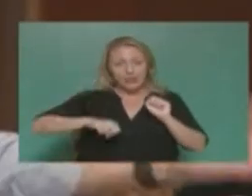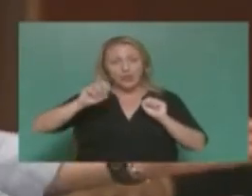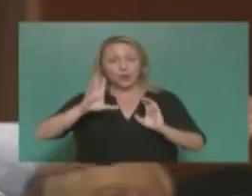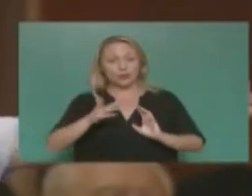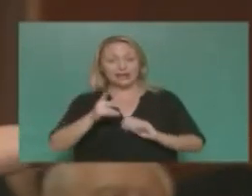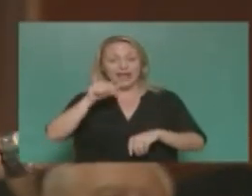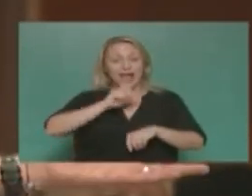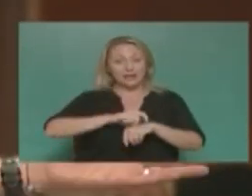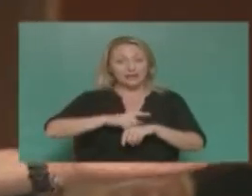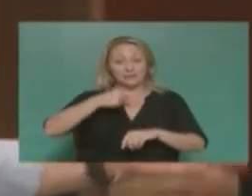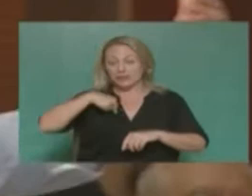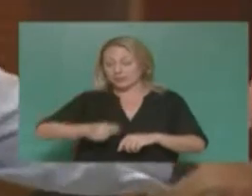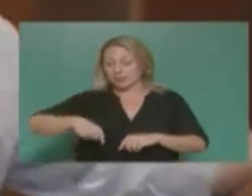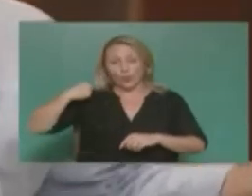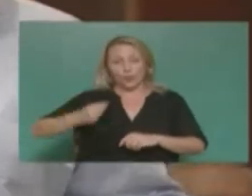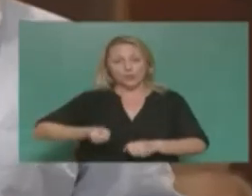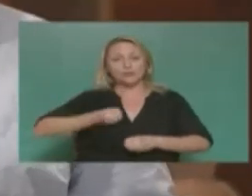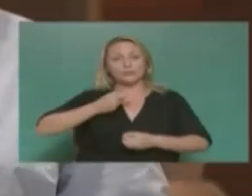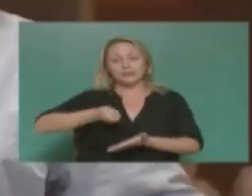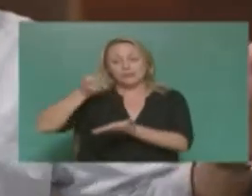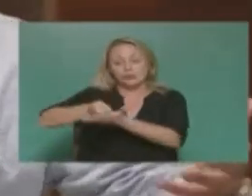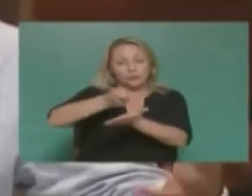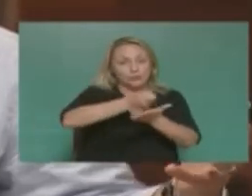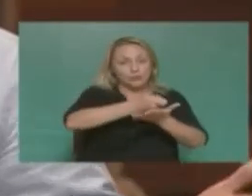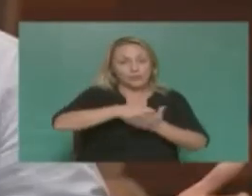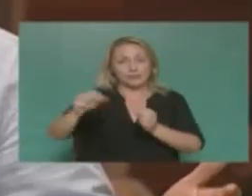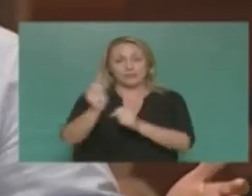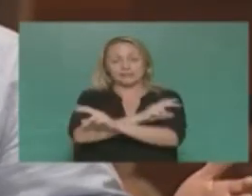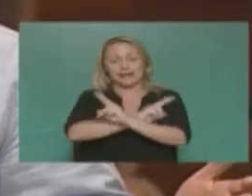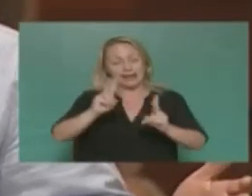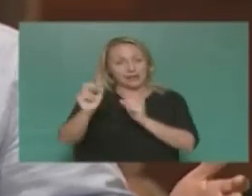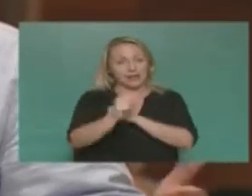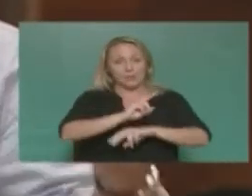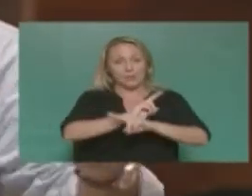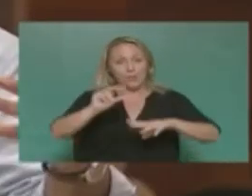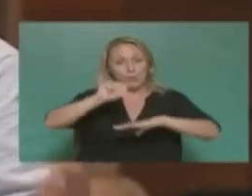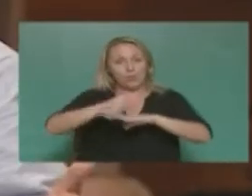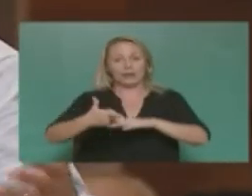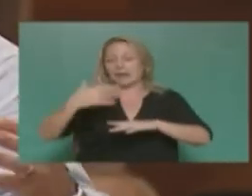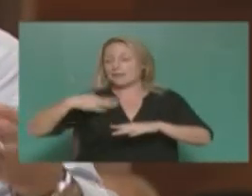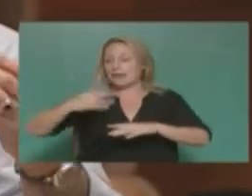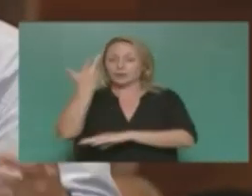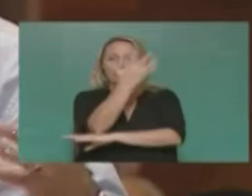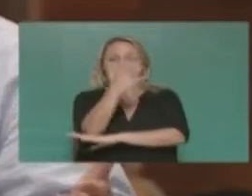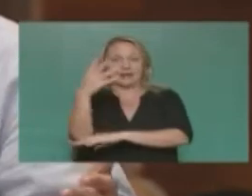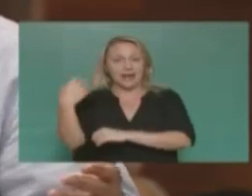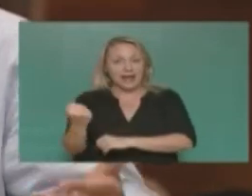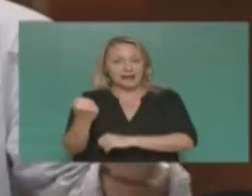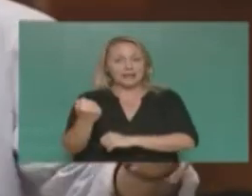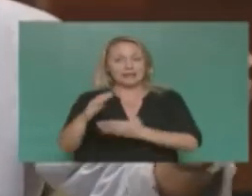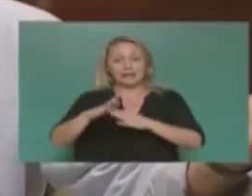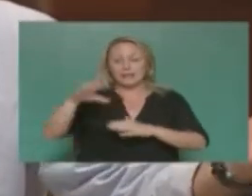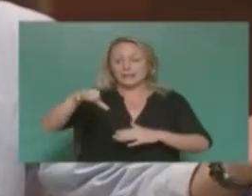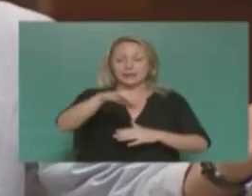οι πόλοι με αυτά τα οποία εξοδεύουμε είναι καθαροί. Υπάρχει πράσινο. Οι υπηρεσίες, διότι εμείς ως Δήμος